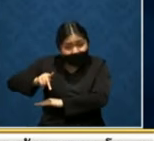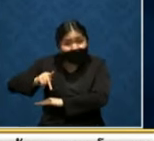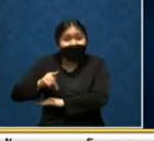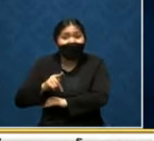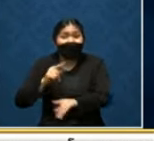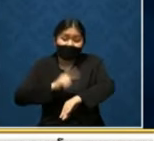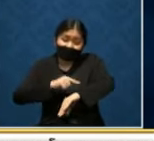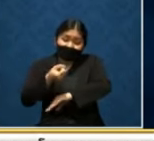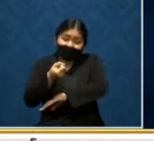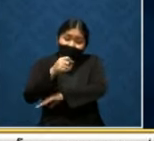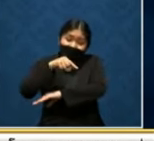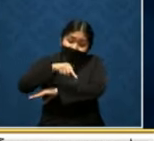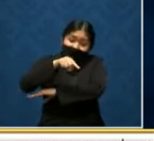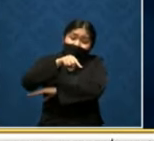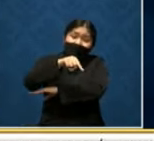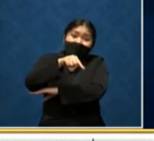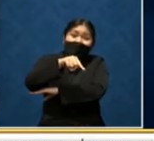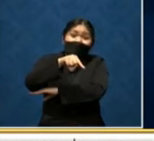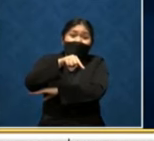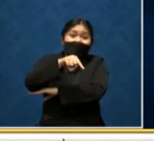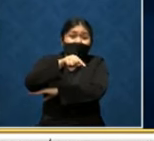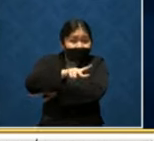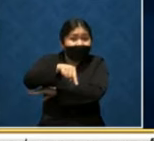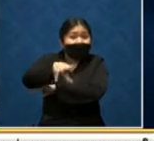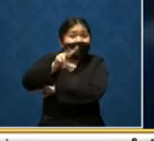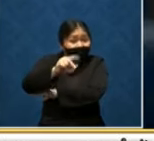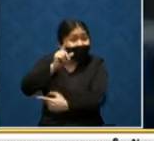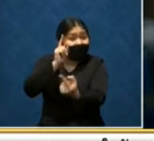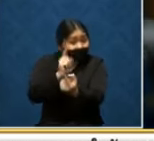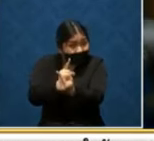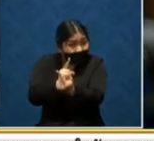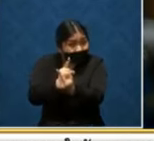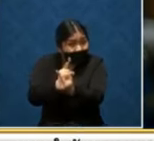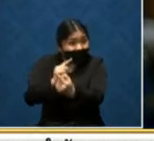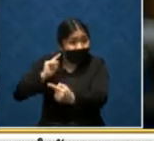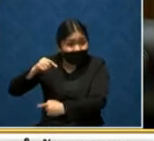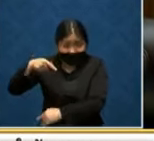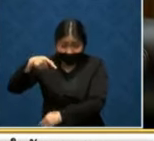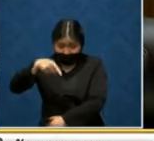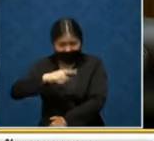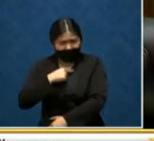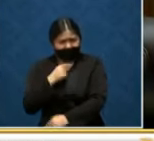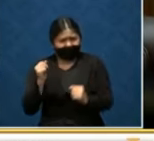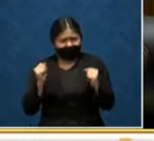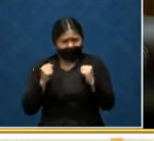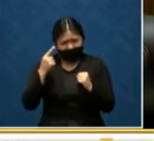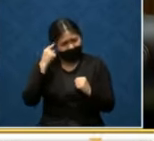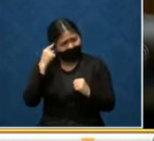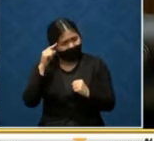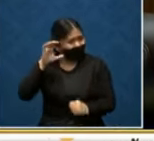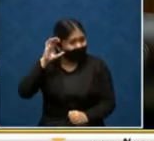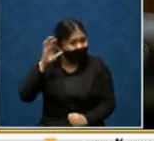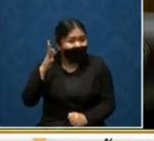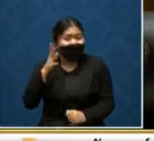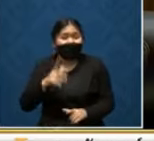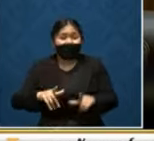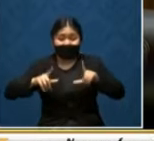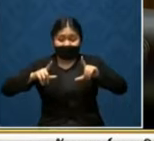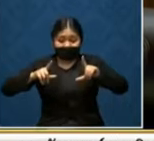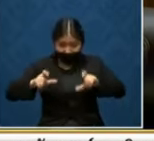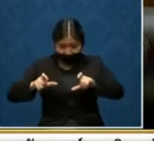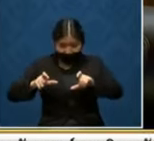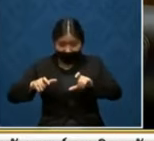15:30นเจอกันนะนางสาวพพานเนี่ยก็กลัวว่าเพื่อนไม่เชื่อถือก็เลยแคปหน้าจอ